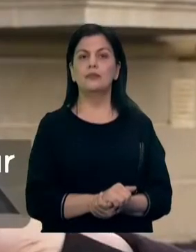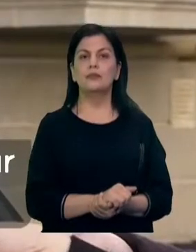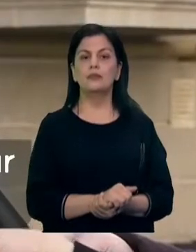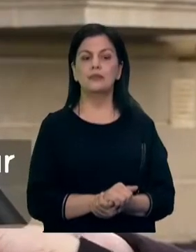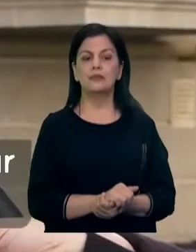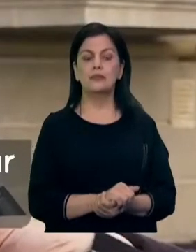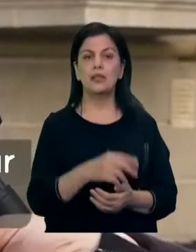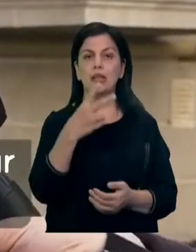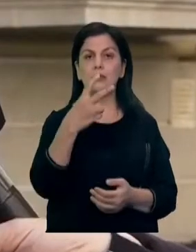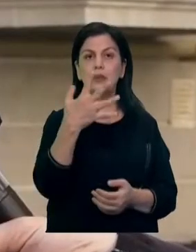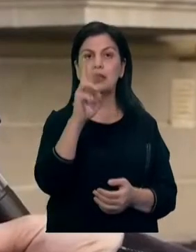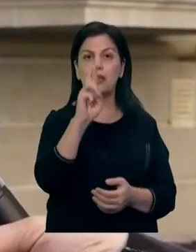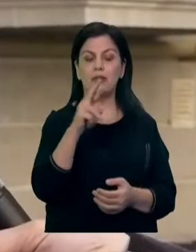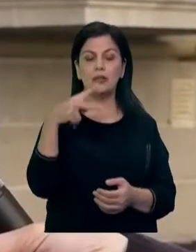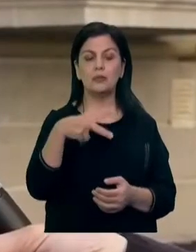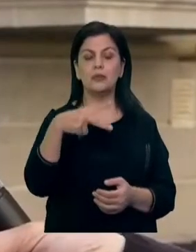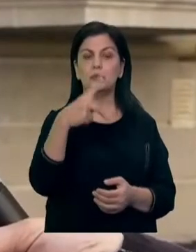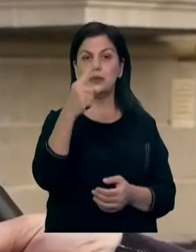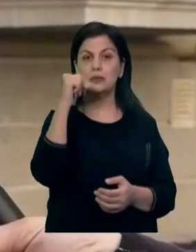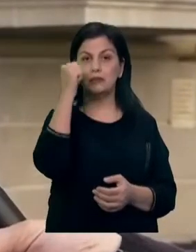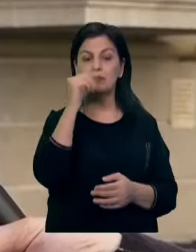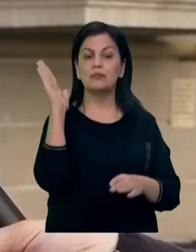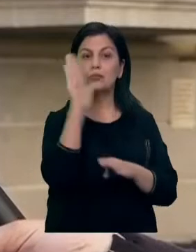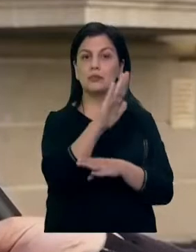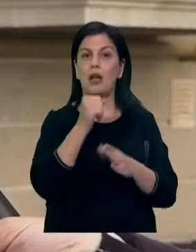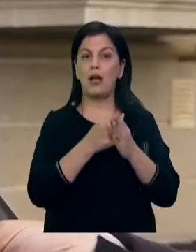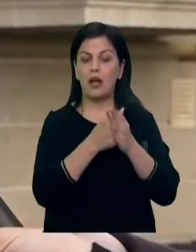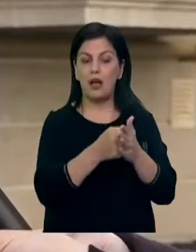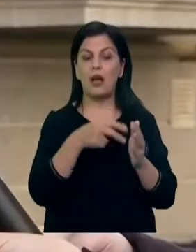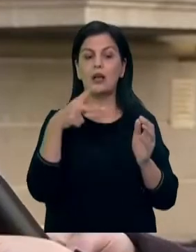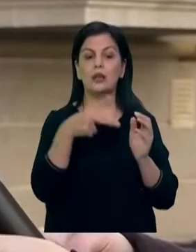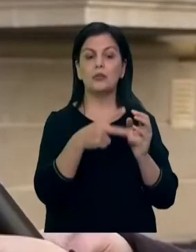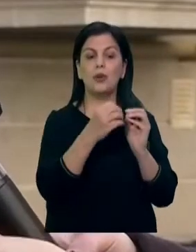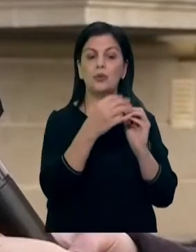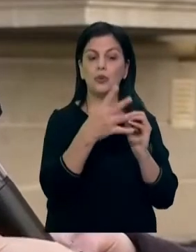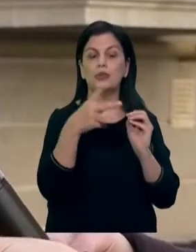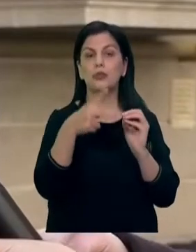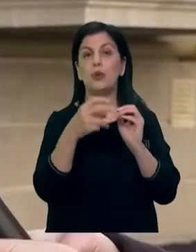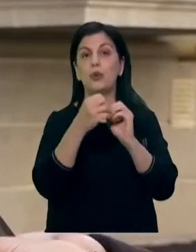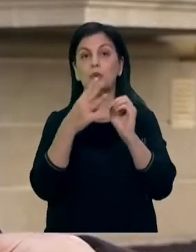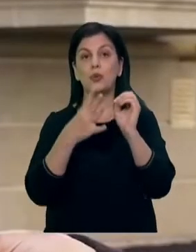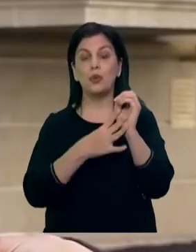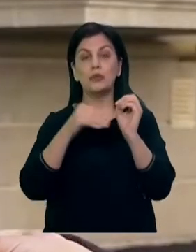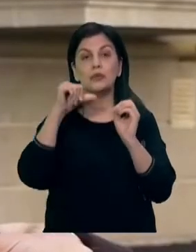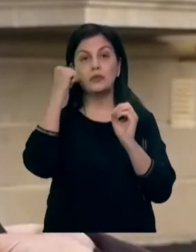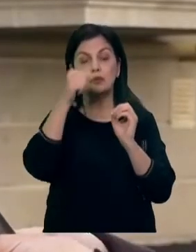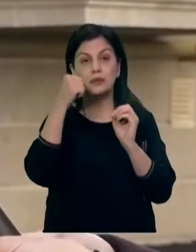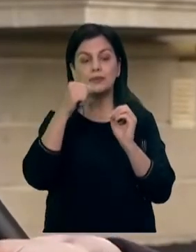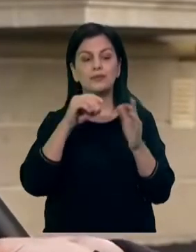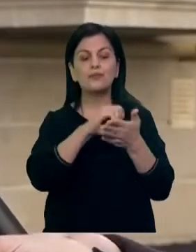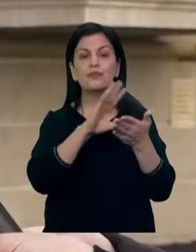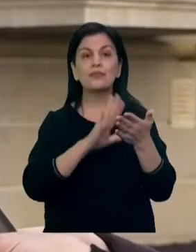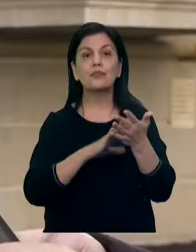25 yanvar 2021-ci il sərəncamı ilə 2014-2019-cu illərdə uçota